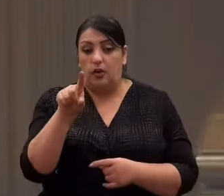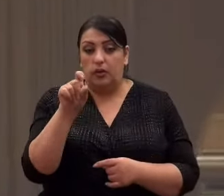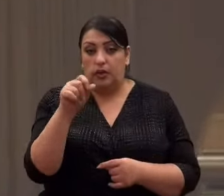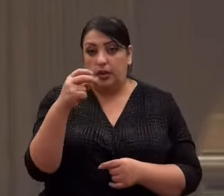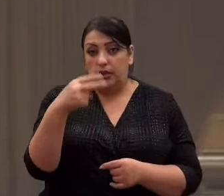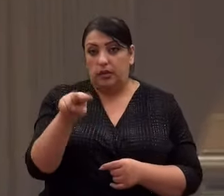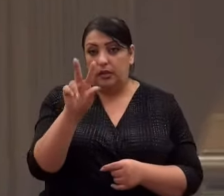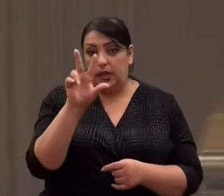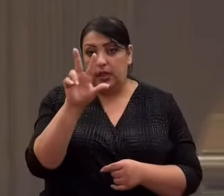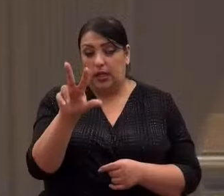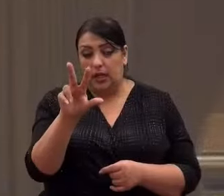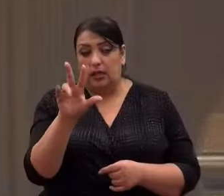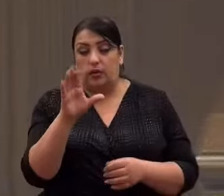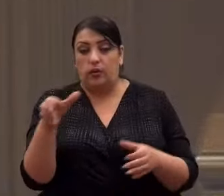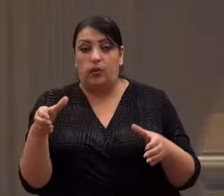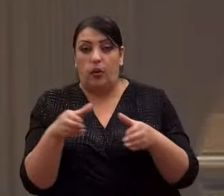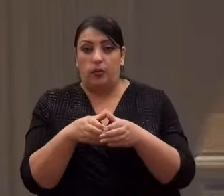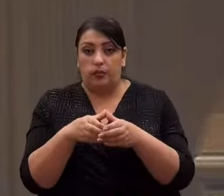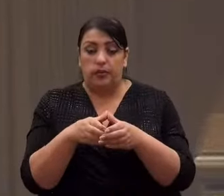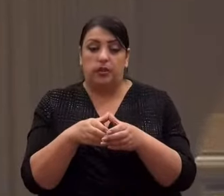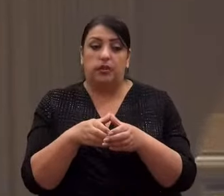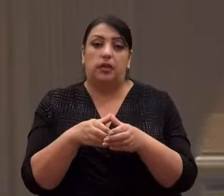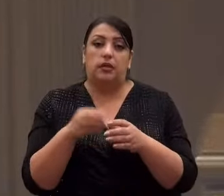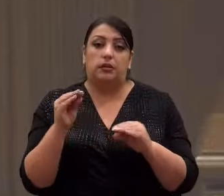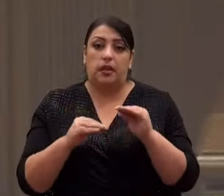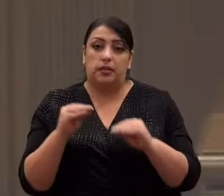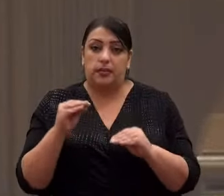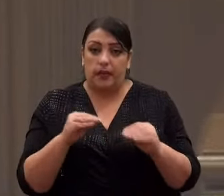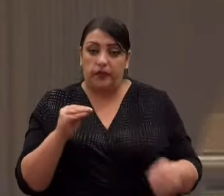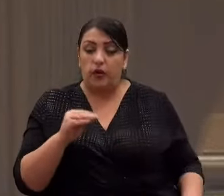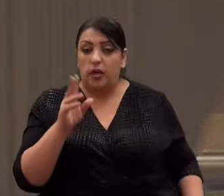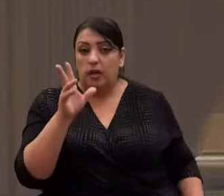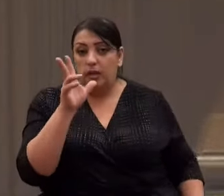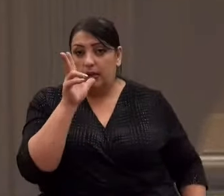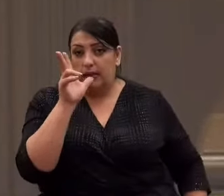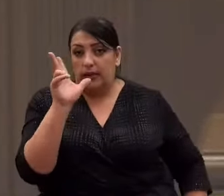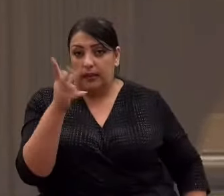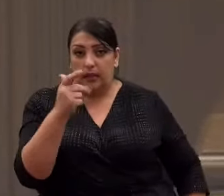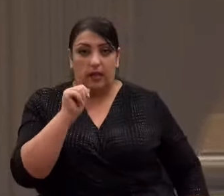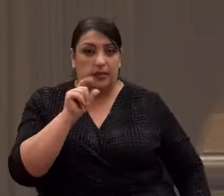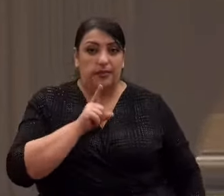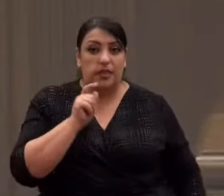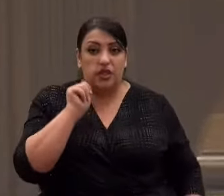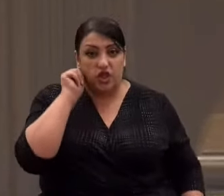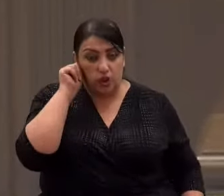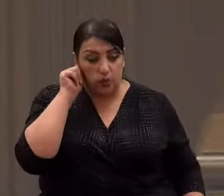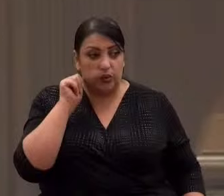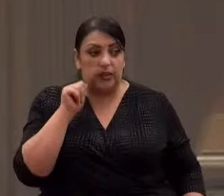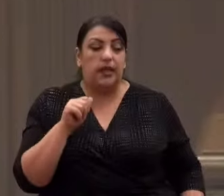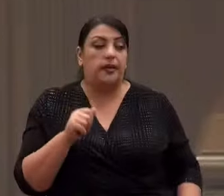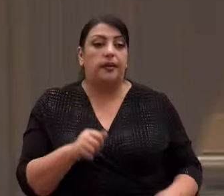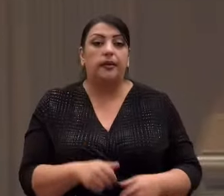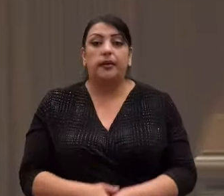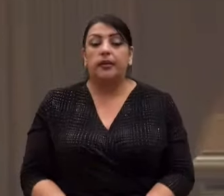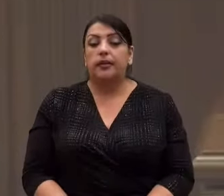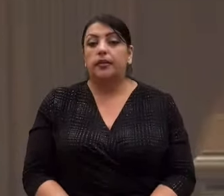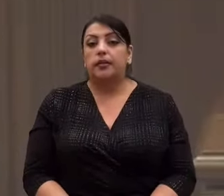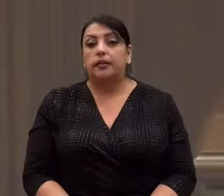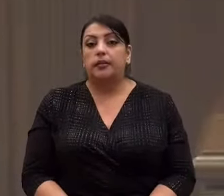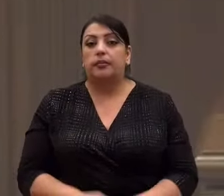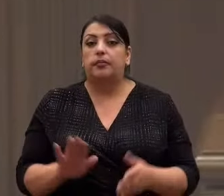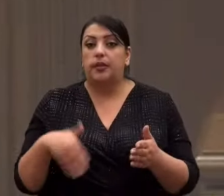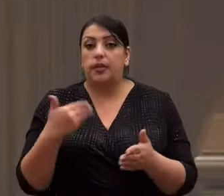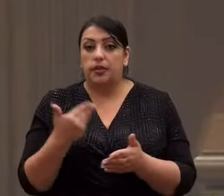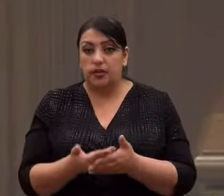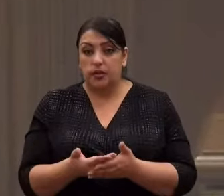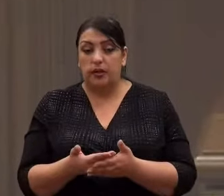23-ին կլրանա կոմիտեի կազմավորման 3-ամյակը եւ մինչ այժմ